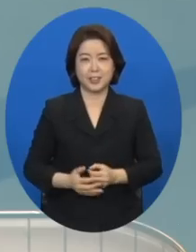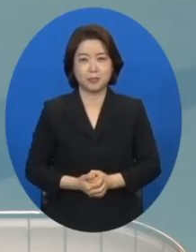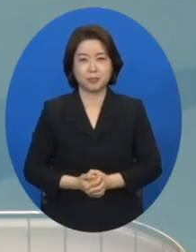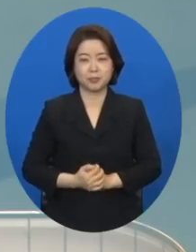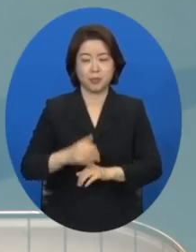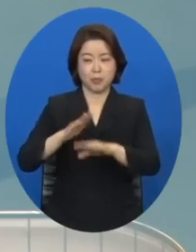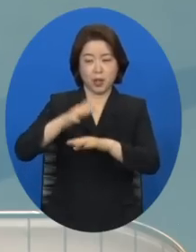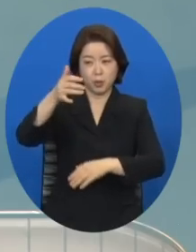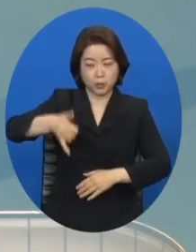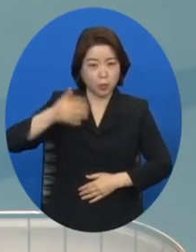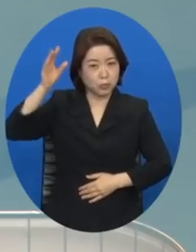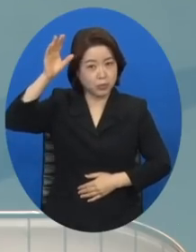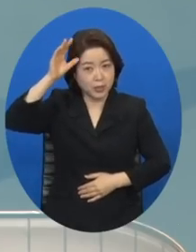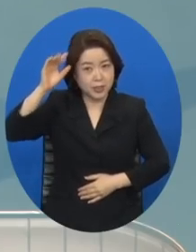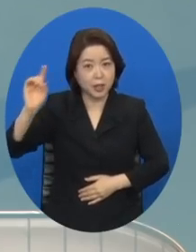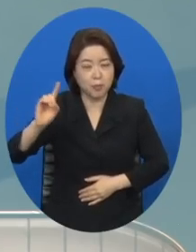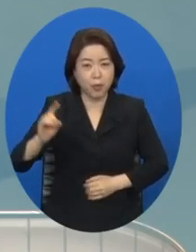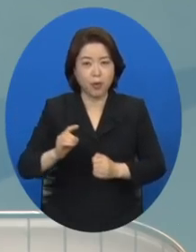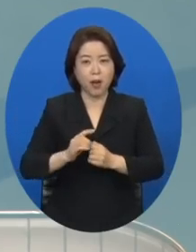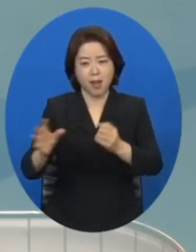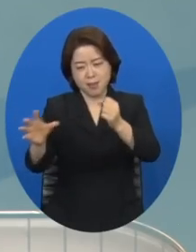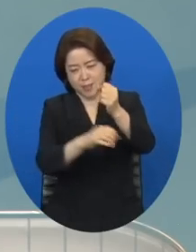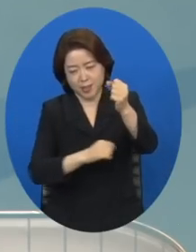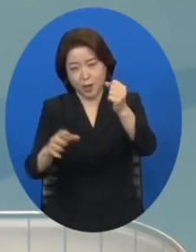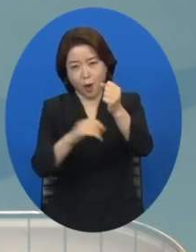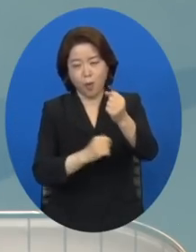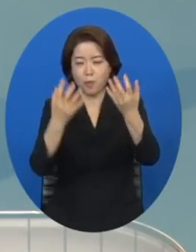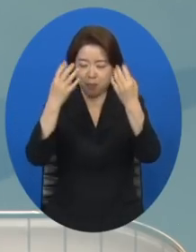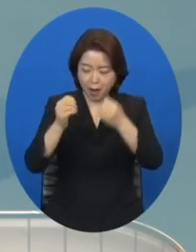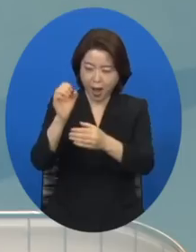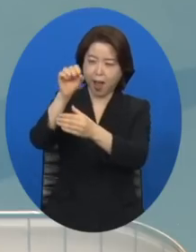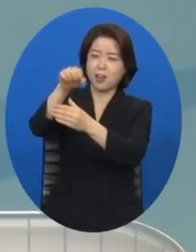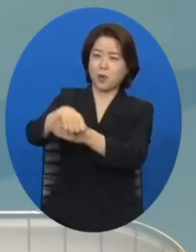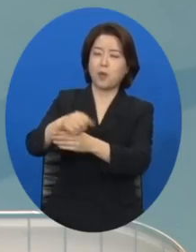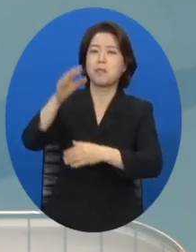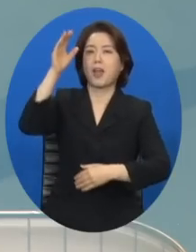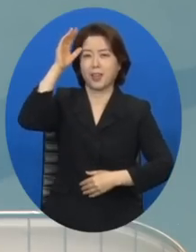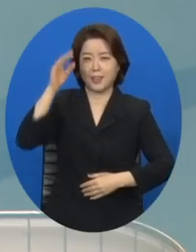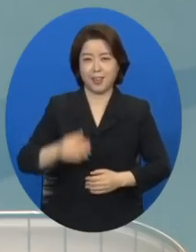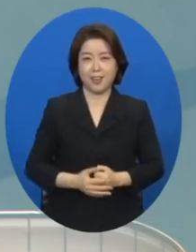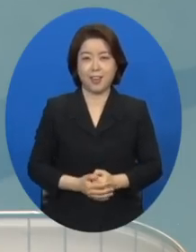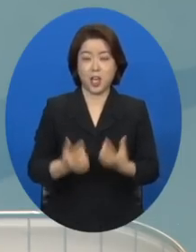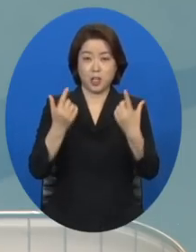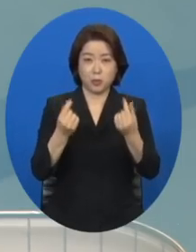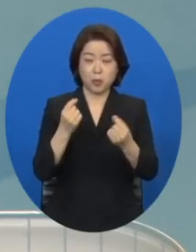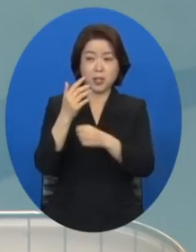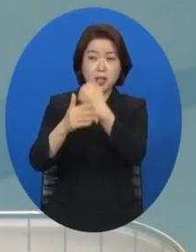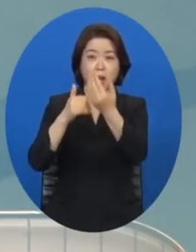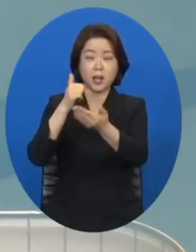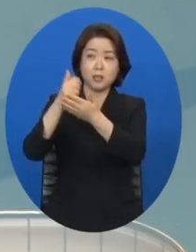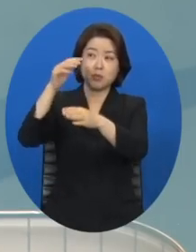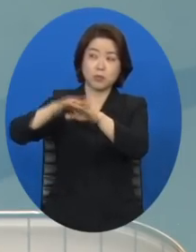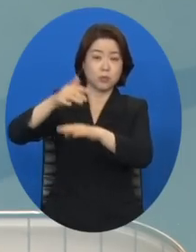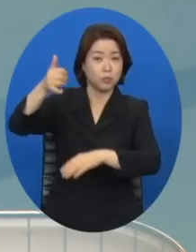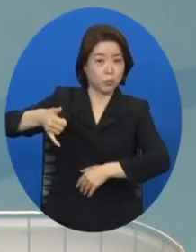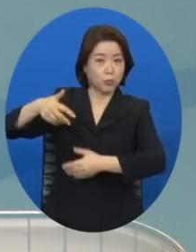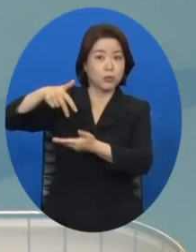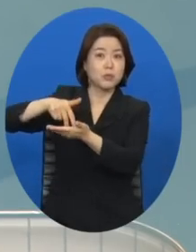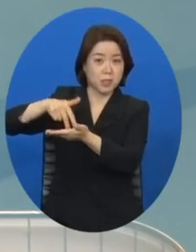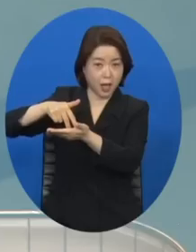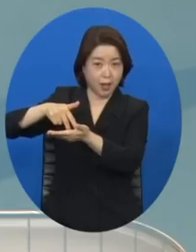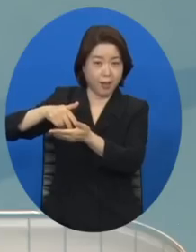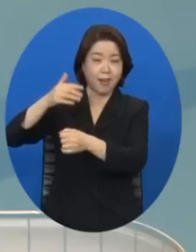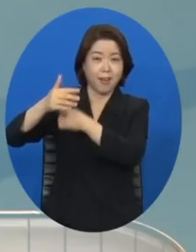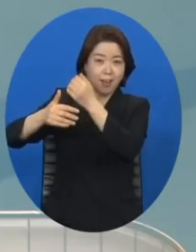농구가 기대하는 것이 뭐라고 했습니까 수학 많은 열매를 기대합니다 마찬가지로 하나님이 눈부시기 때문에 하나님